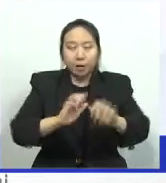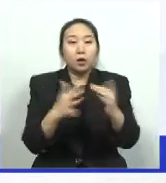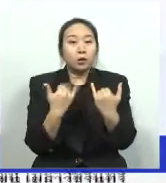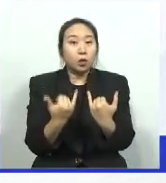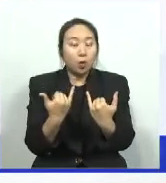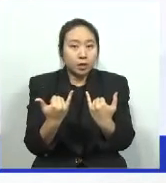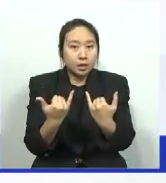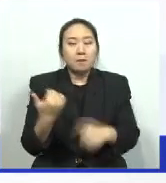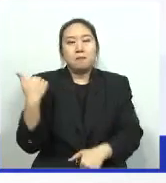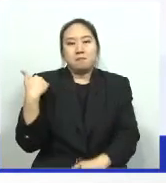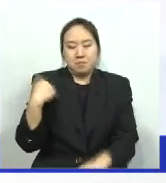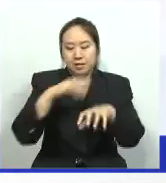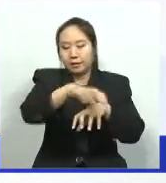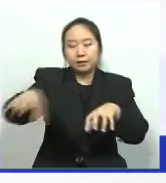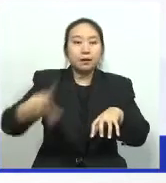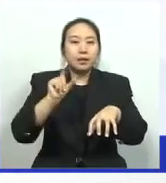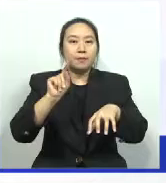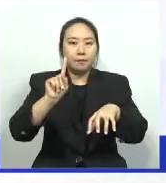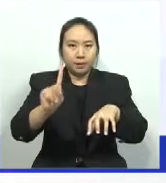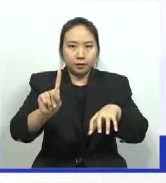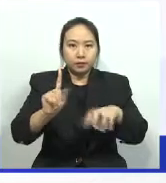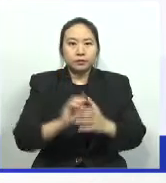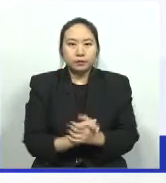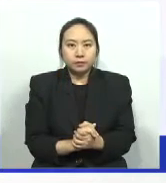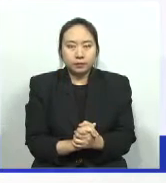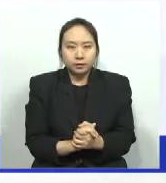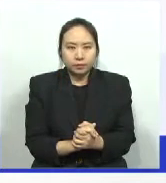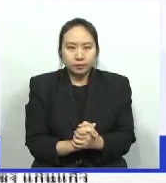านี้ก็มี21แห่งนะครับ